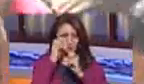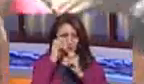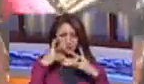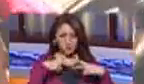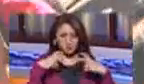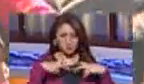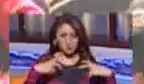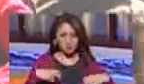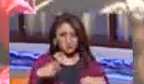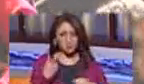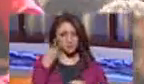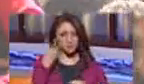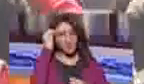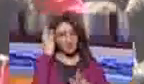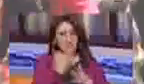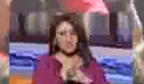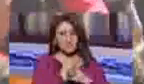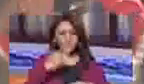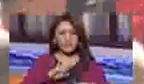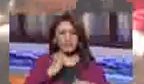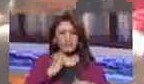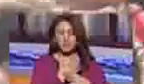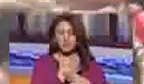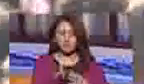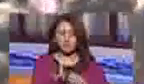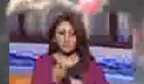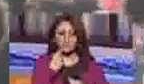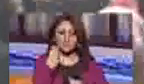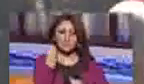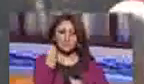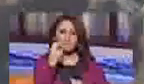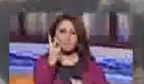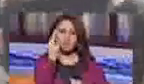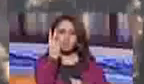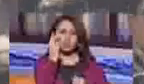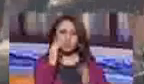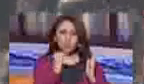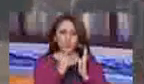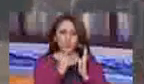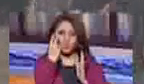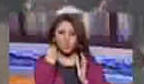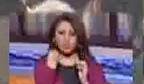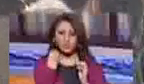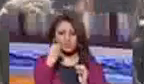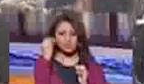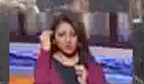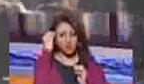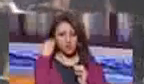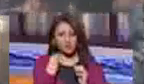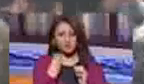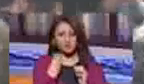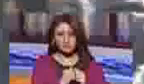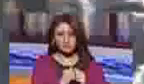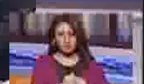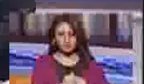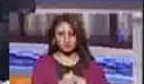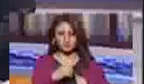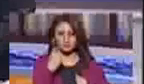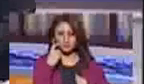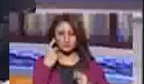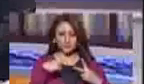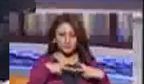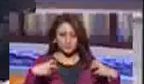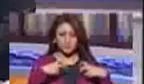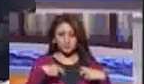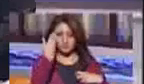يصدر، ويعني يمكن خلال يومين ثلاثة إن شاء الله نطلع التقرير. لكن ما تمخض عنه يعني تشريح